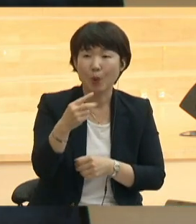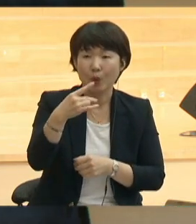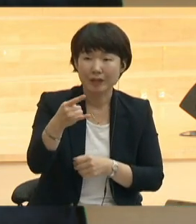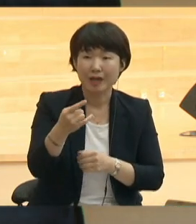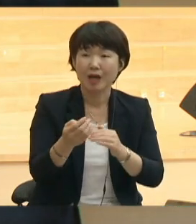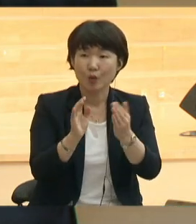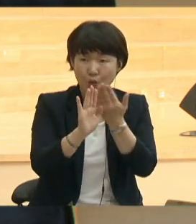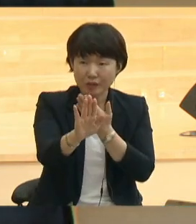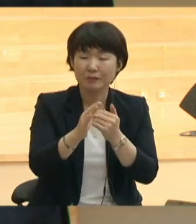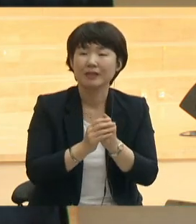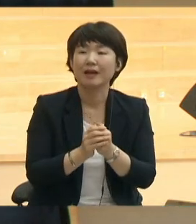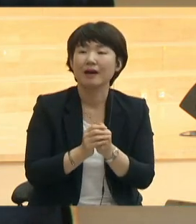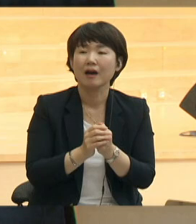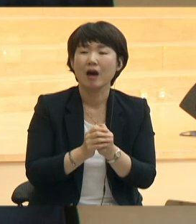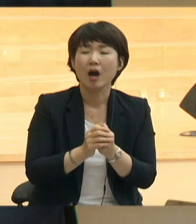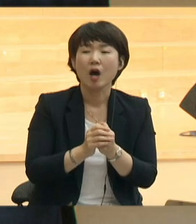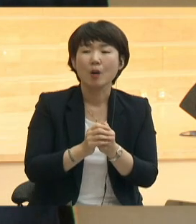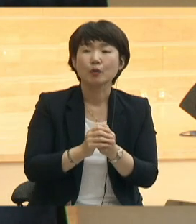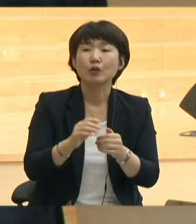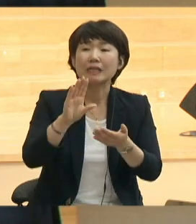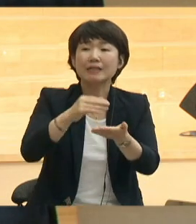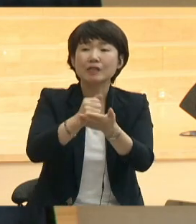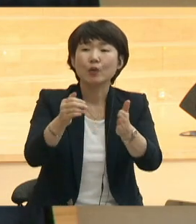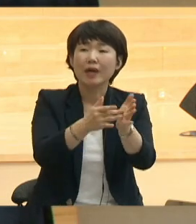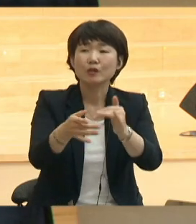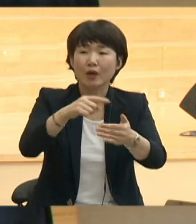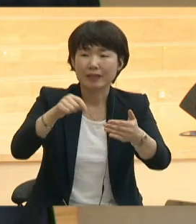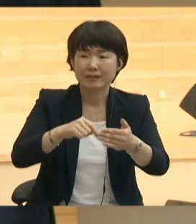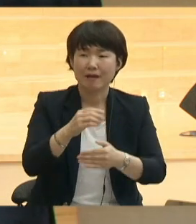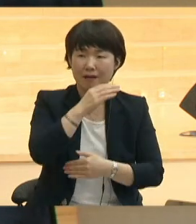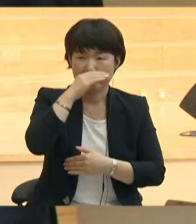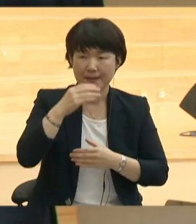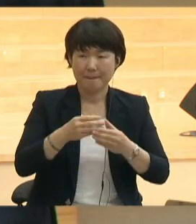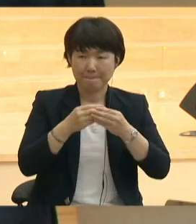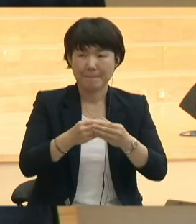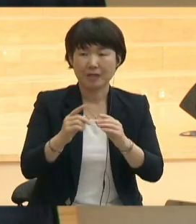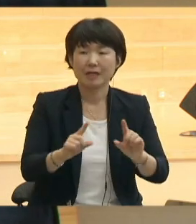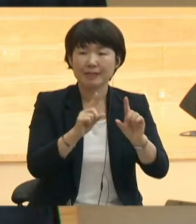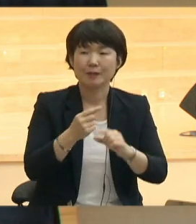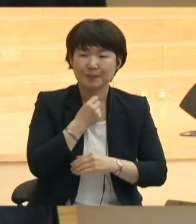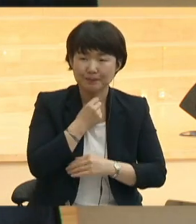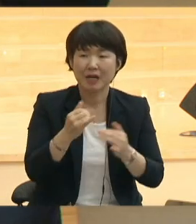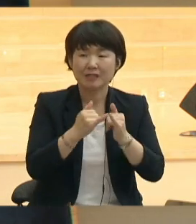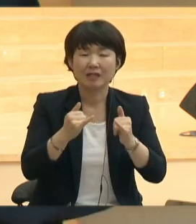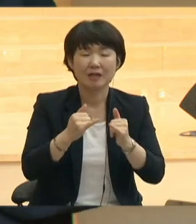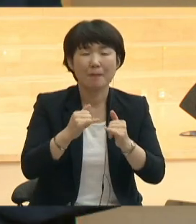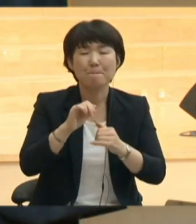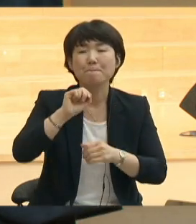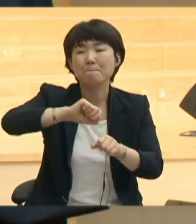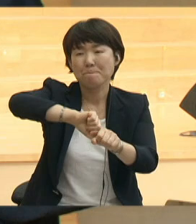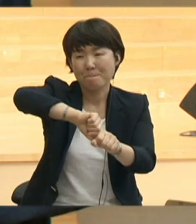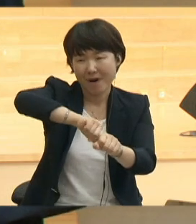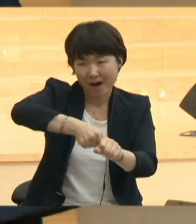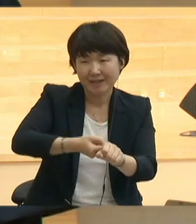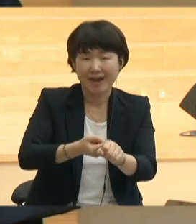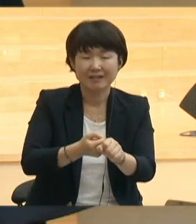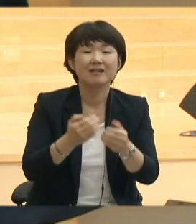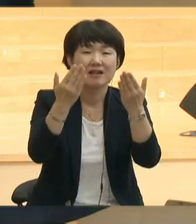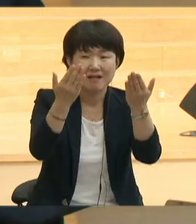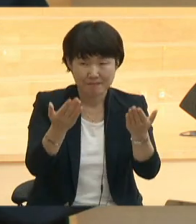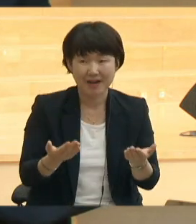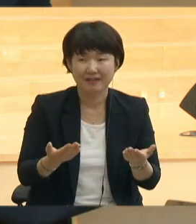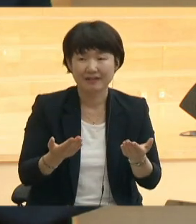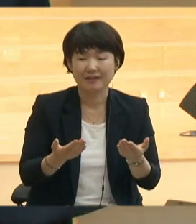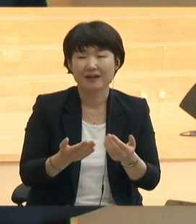시작 무릇 그리스도 예수 안에서 경건하게 살고자 하는 자는 박해를 받으리라 같고요 잘 보세 경건하게 살고자 하는